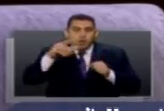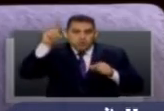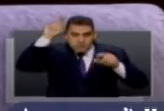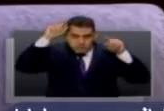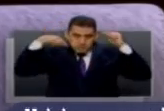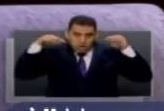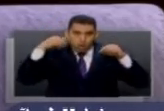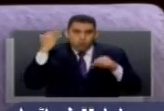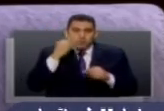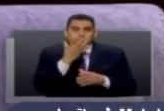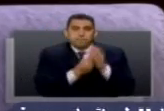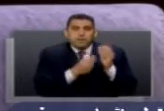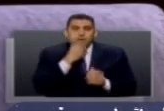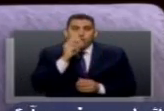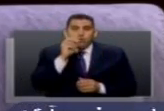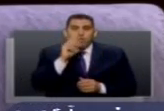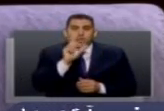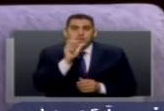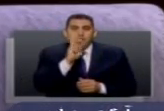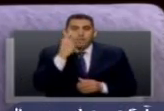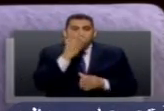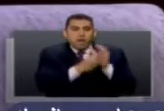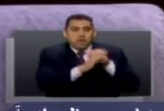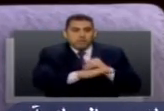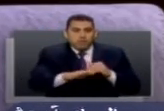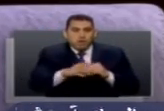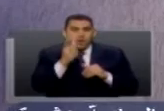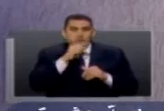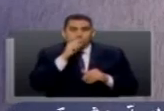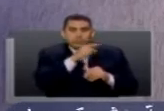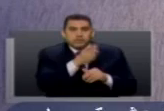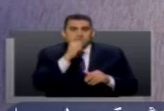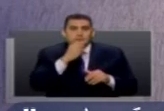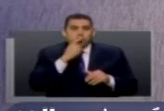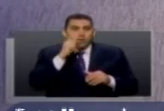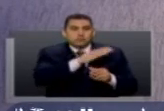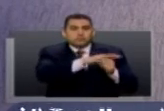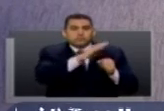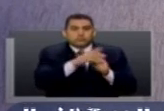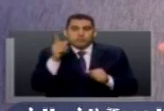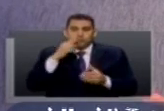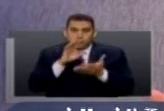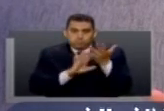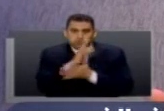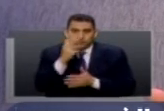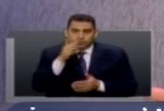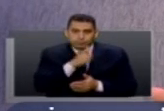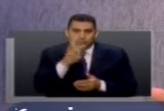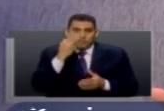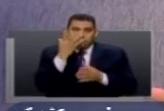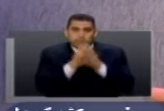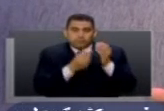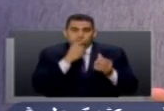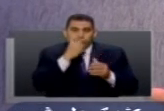ازاي يامر بقتل اطفال ونساء وعم هو ذكر مشكلتان هنا مشكله بني قريضه